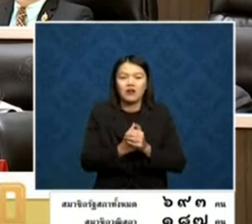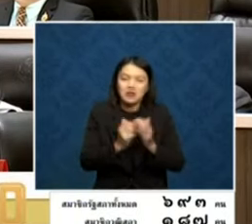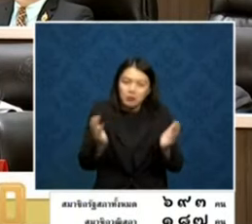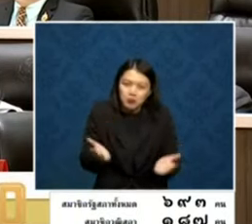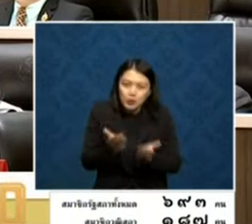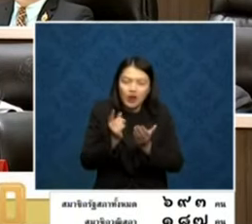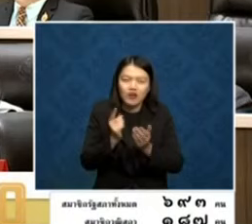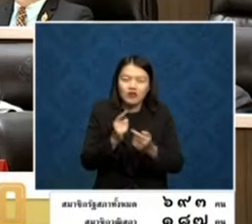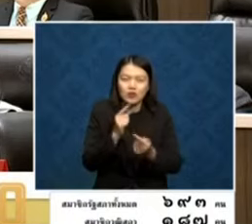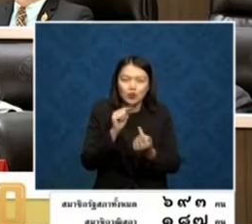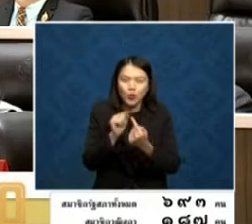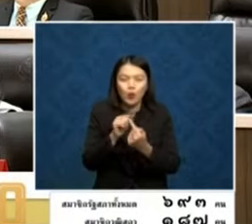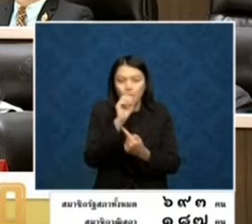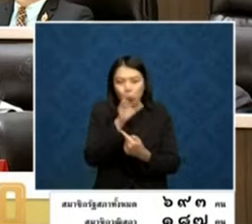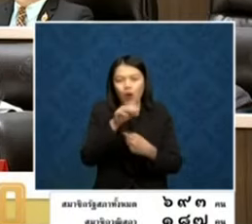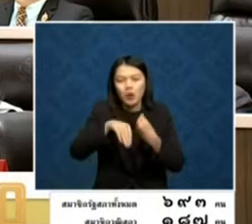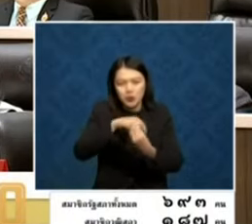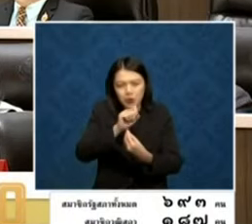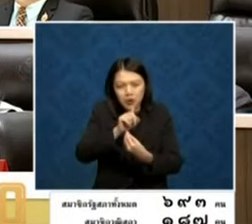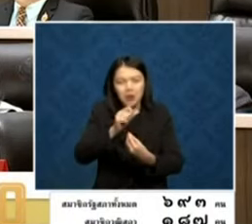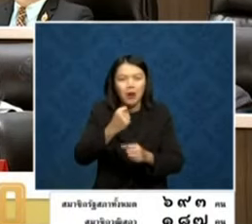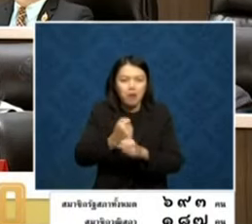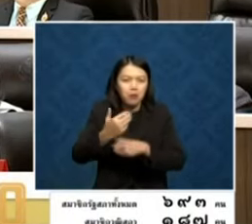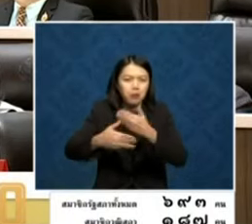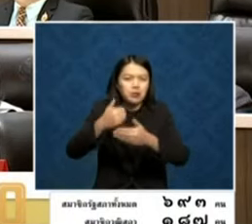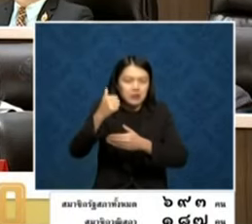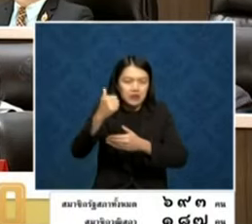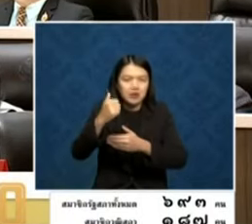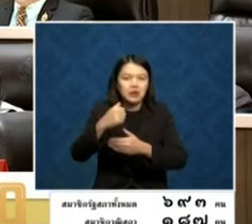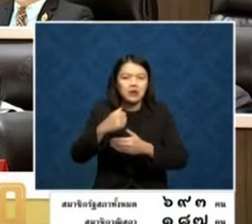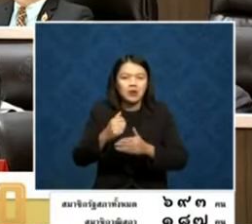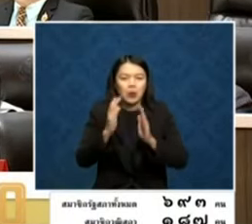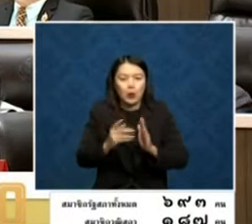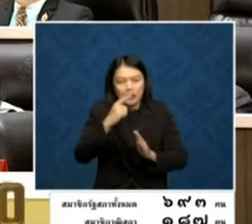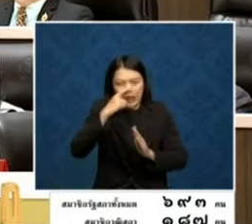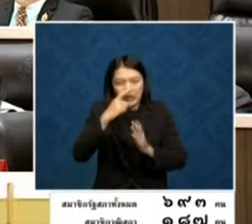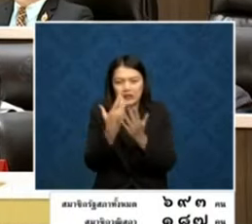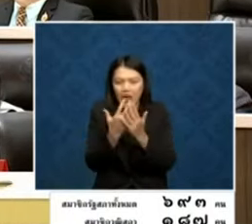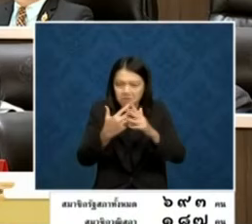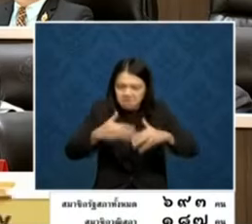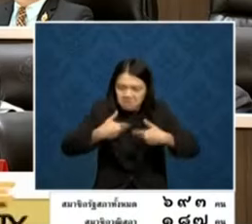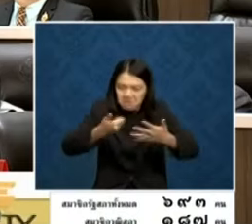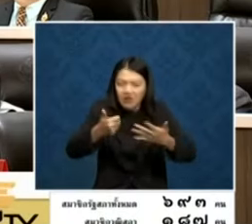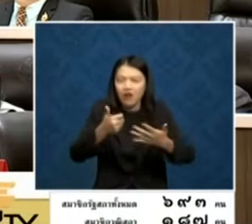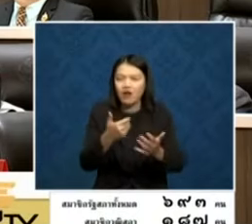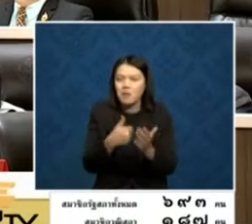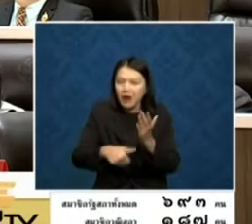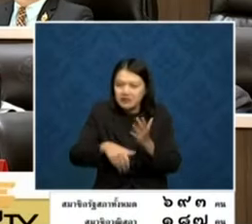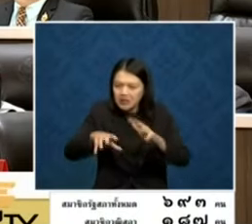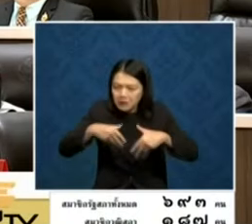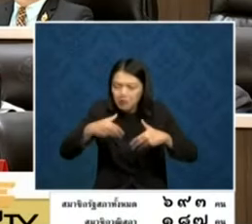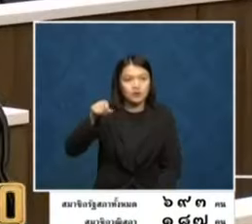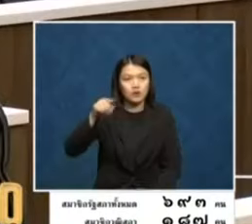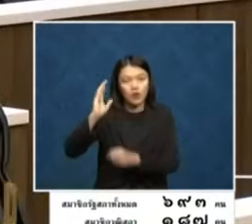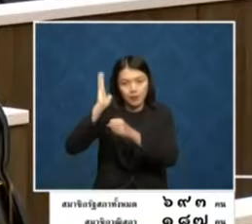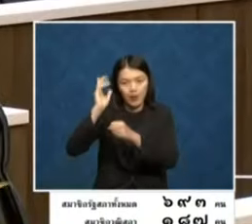ช่นนั้นครับมาดูการอภิปรายในสภาจากการแถลงนโยบายนะหัวหมูทะลวงฟันที่เป็นความหวังลุงป้อม